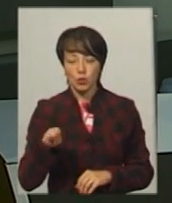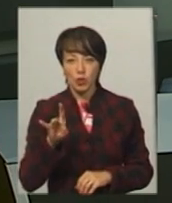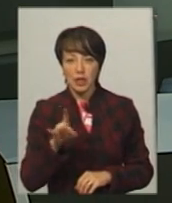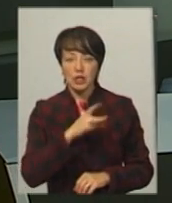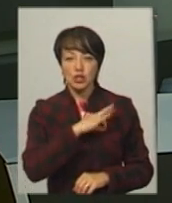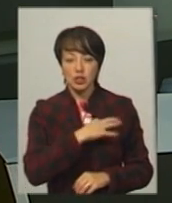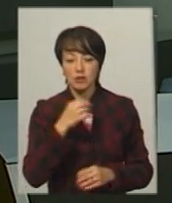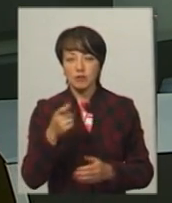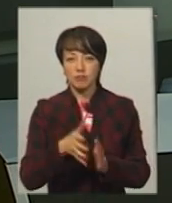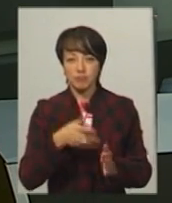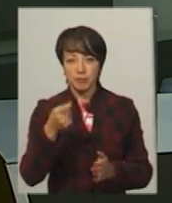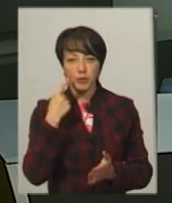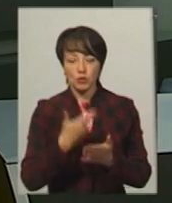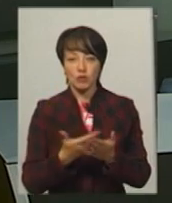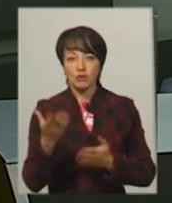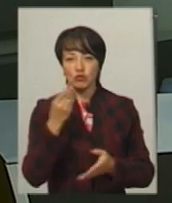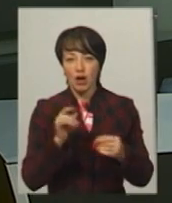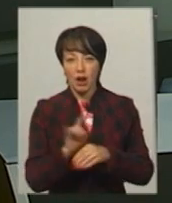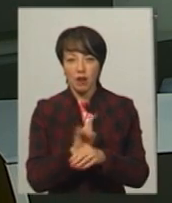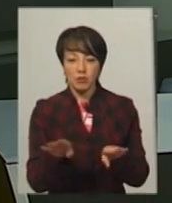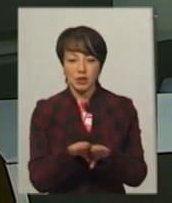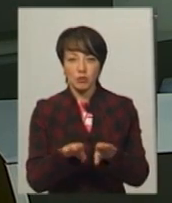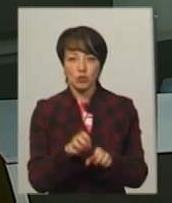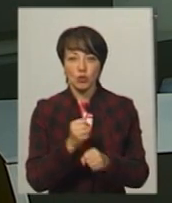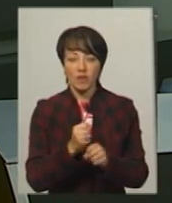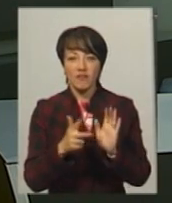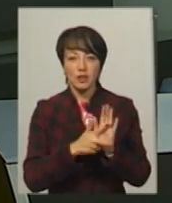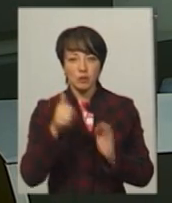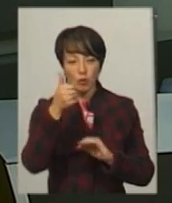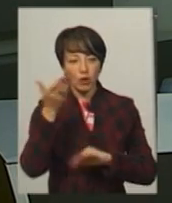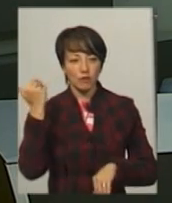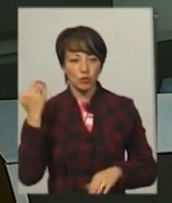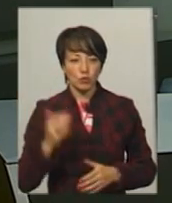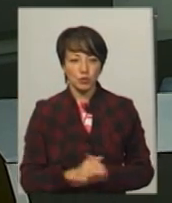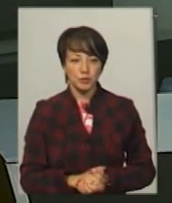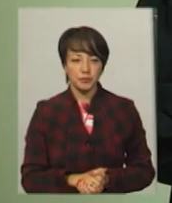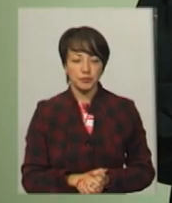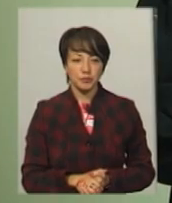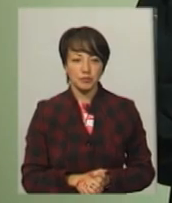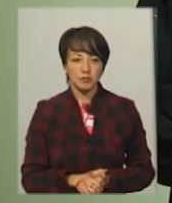йому підозру у шахрайстві, яке він нібито скоїв 8 років тому.